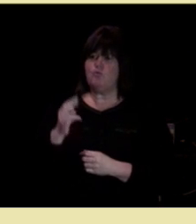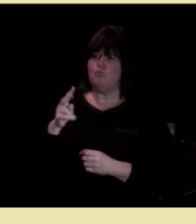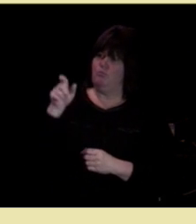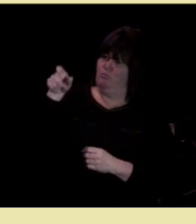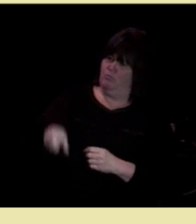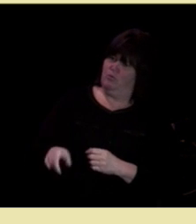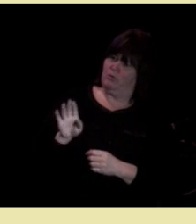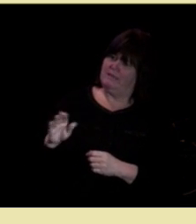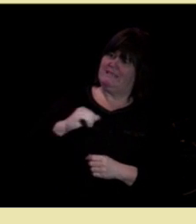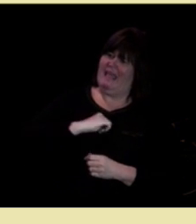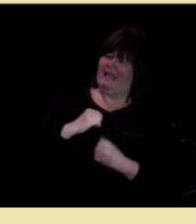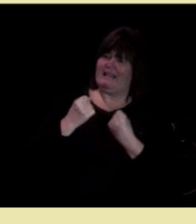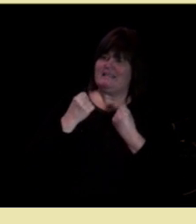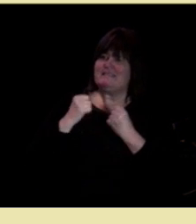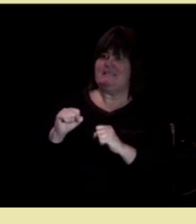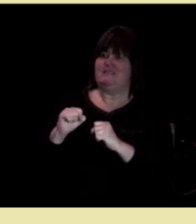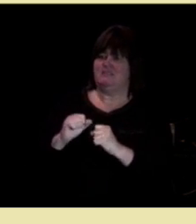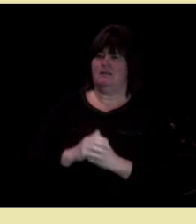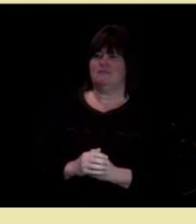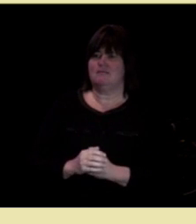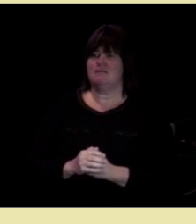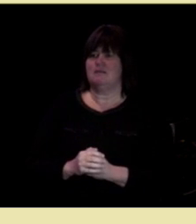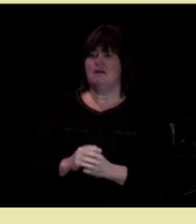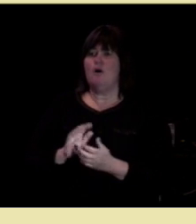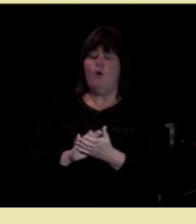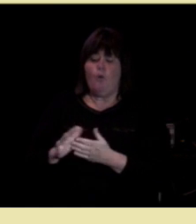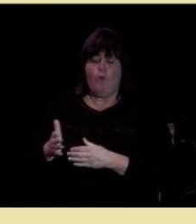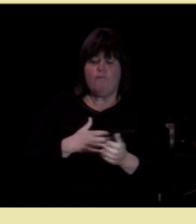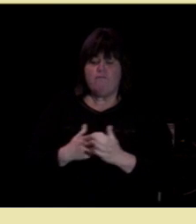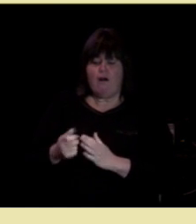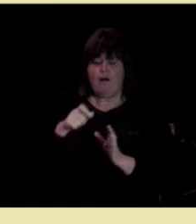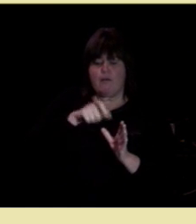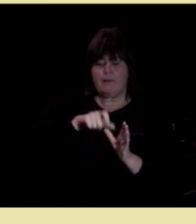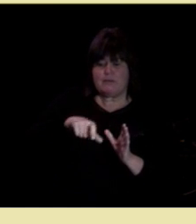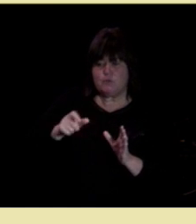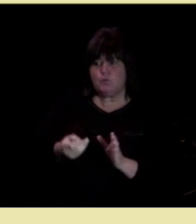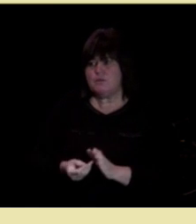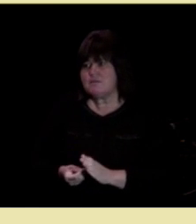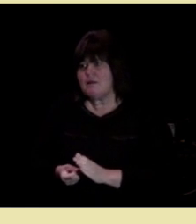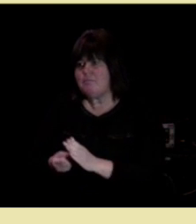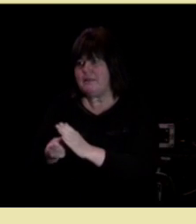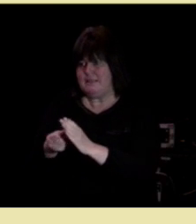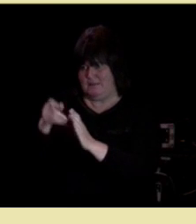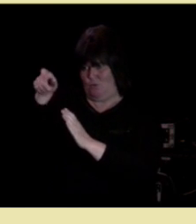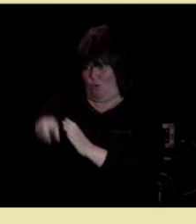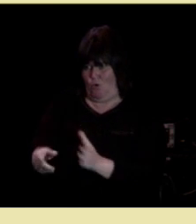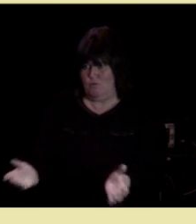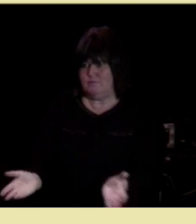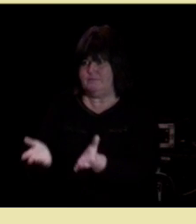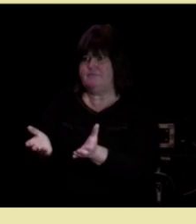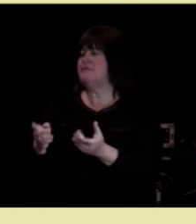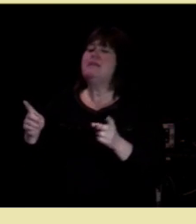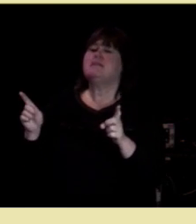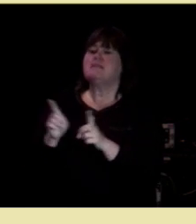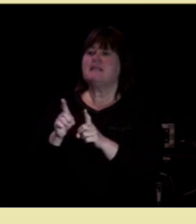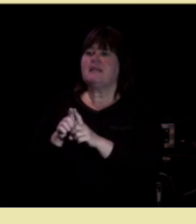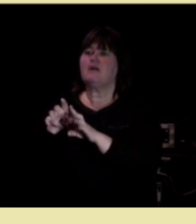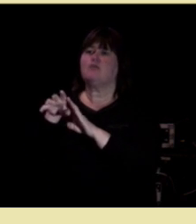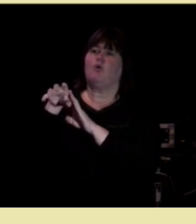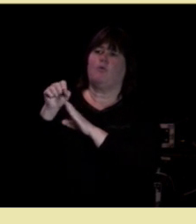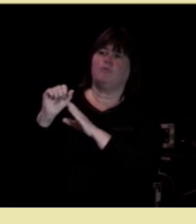innsats, og at fagpersonene skal bistå dette mennesket, slik at det oppnår